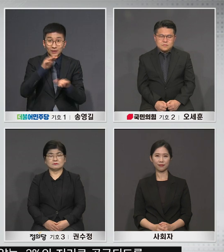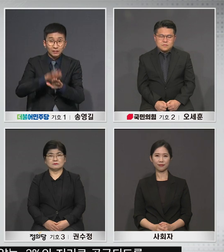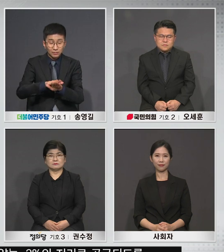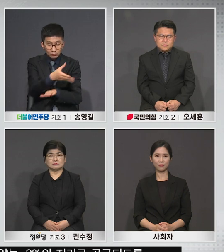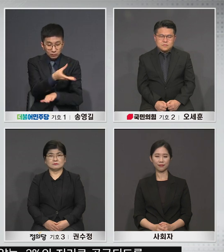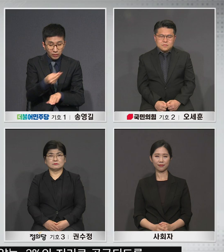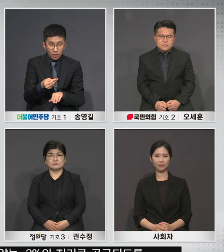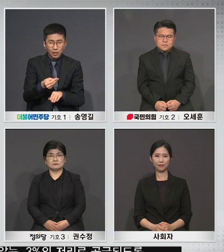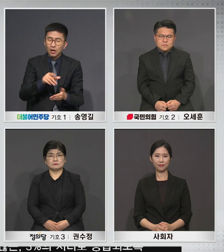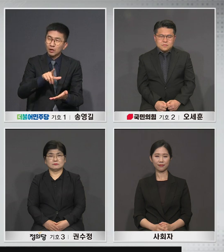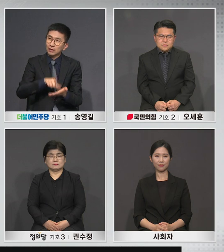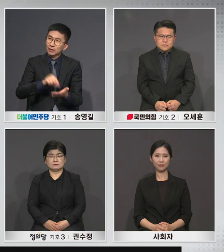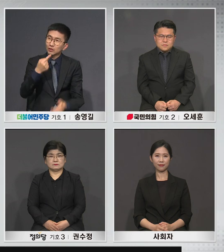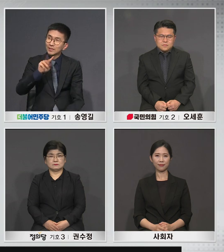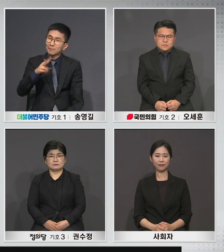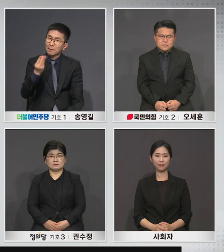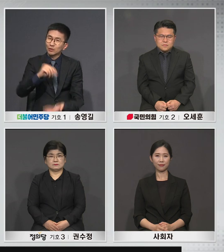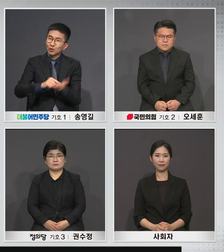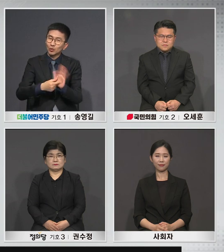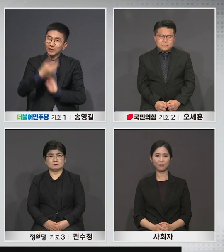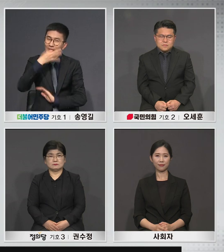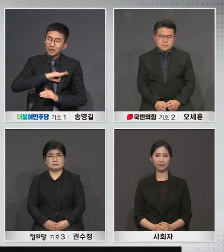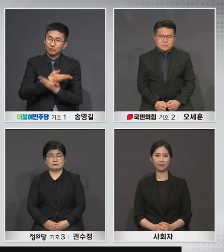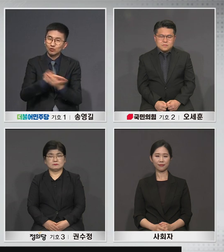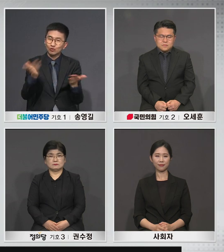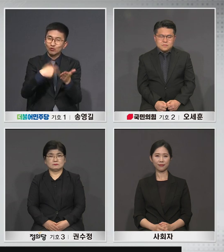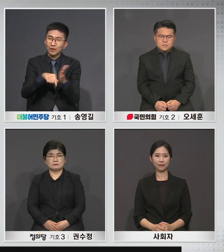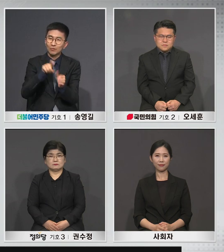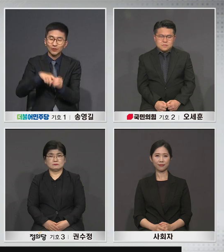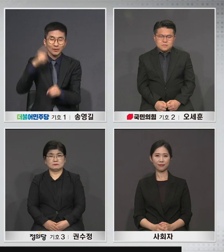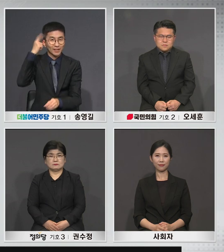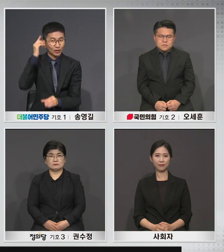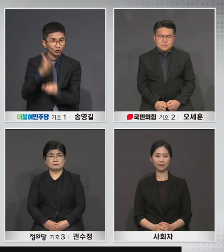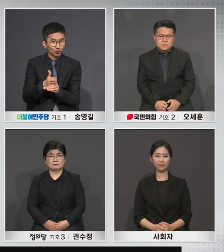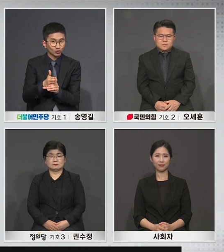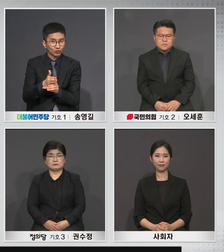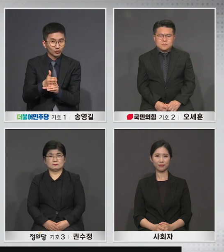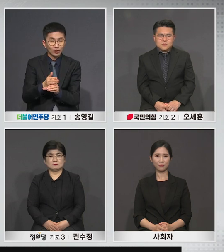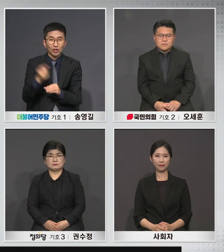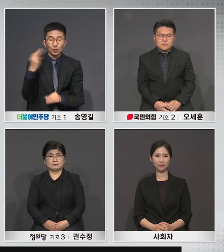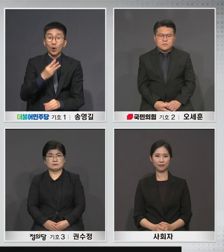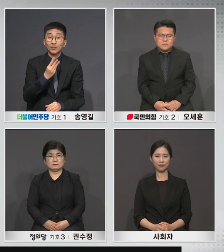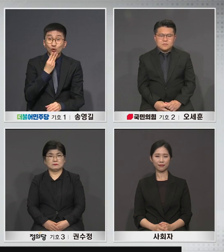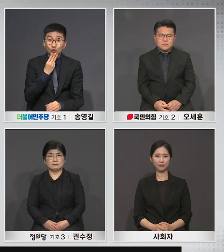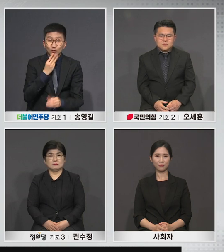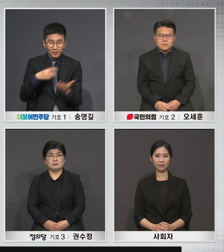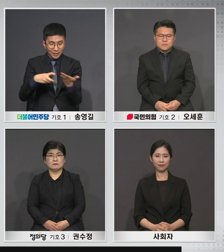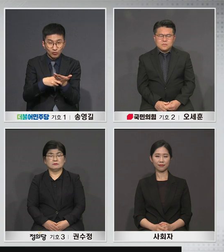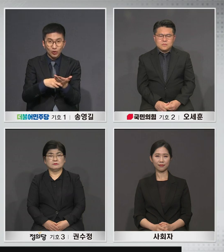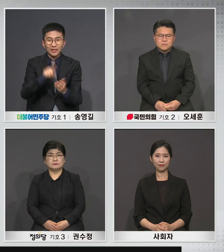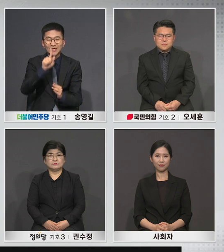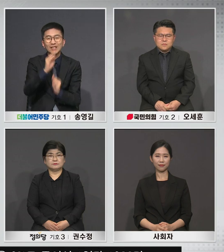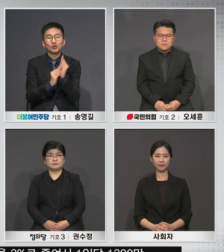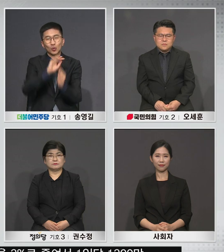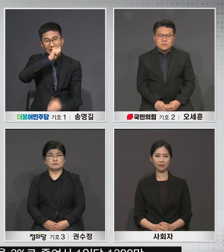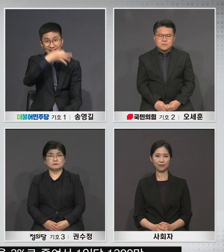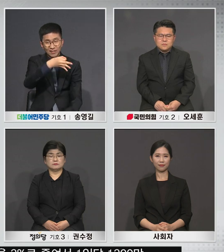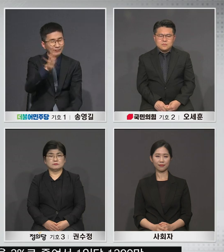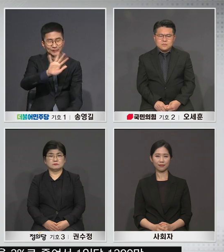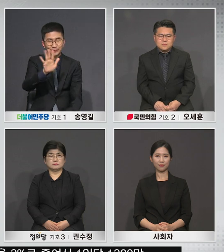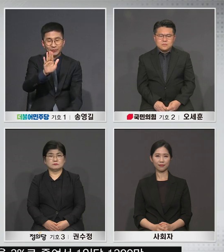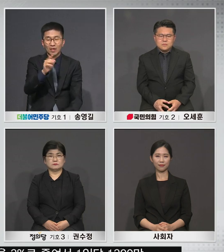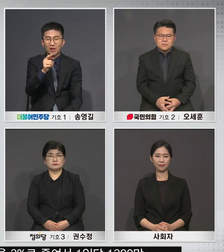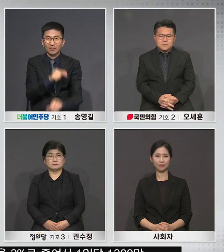돌아가도록 할 것입니다. 서울사랑산품권이 1조 원 발행 계획이 되어 있는데 1천억을 더 투자해서 2조를 발행하도록